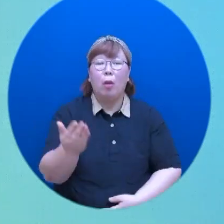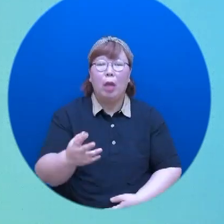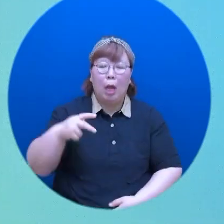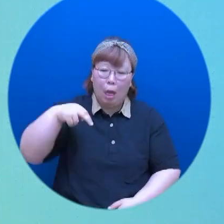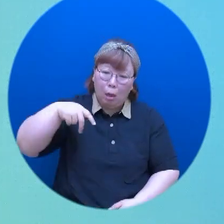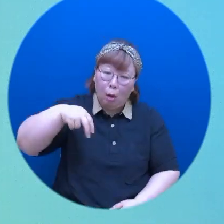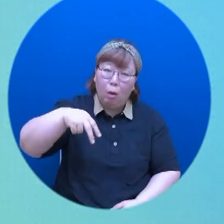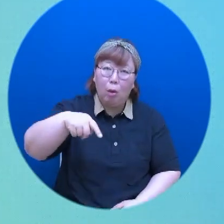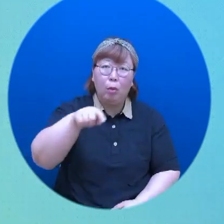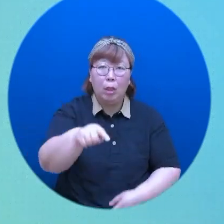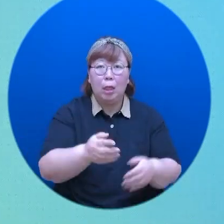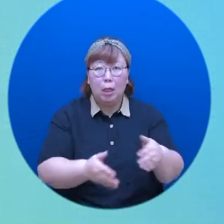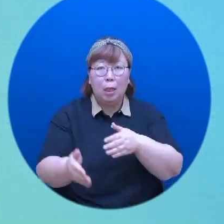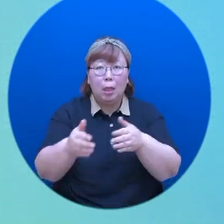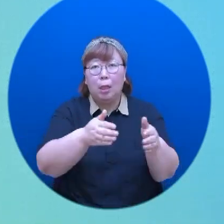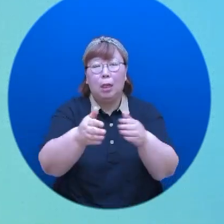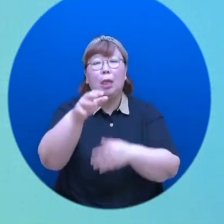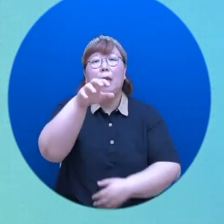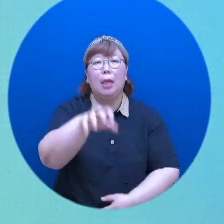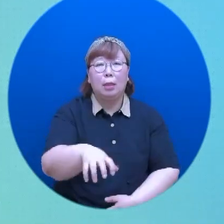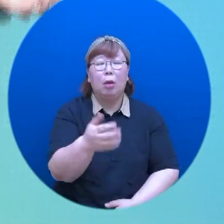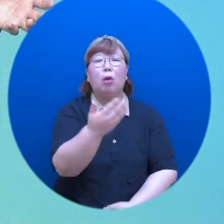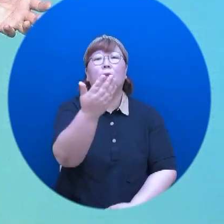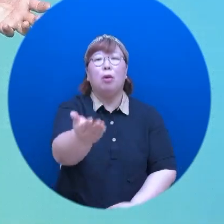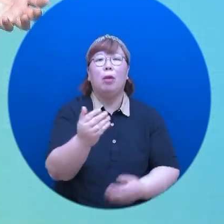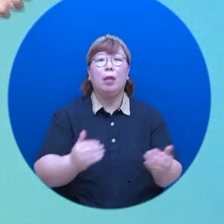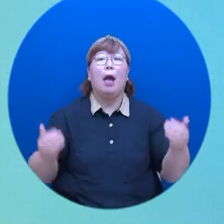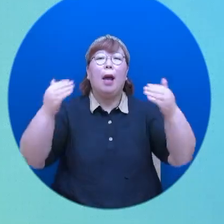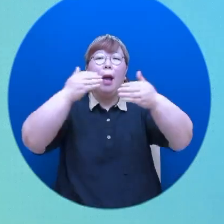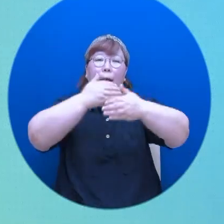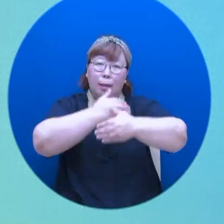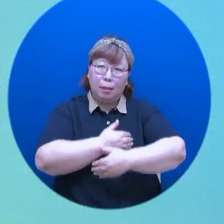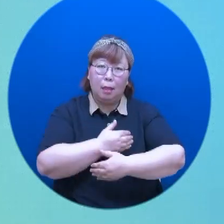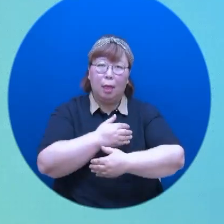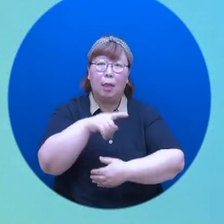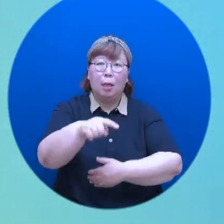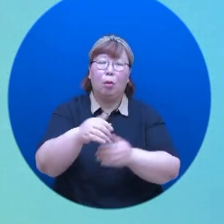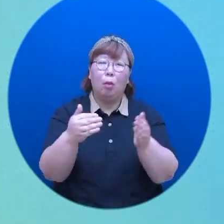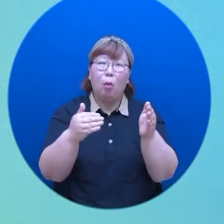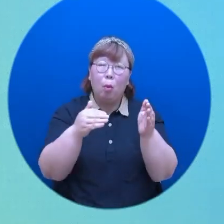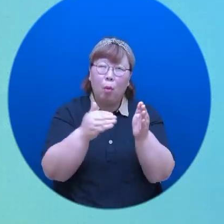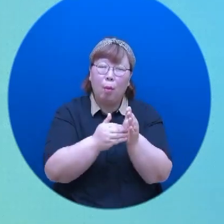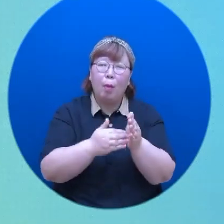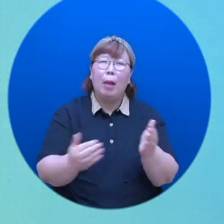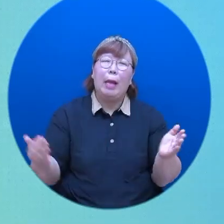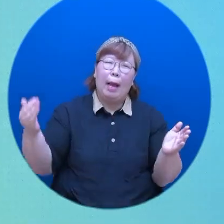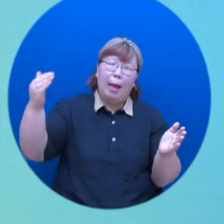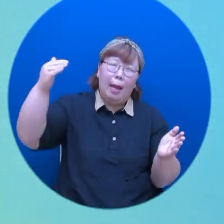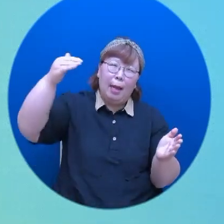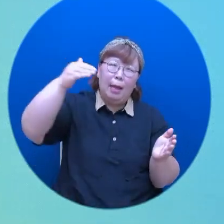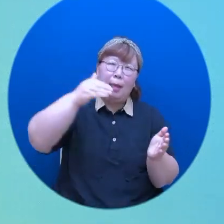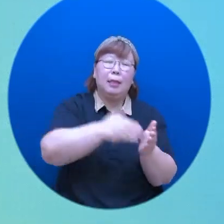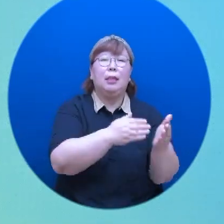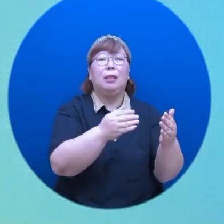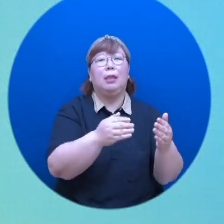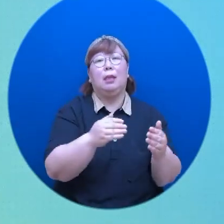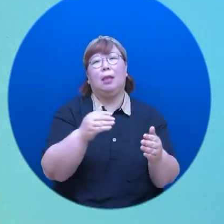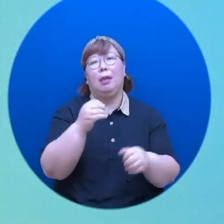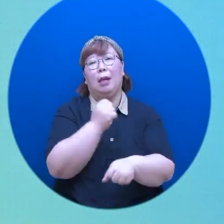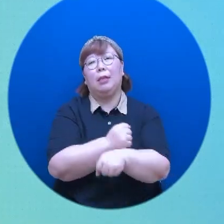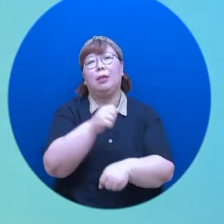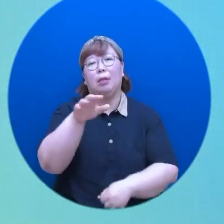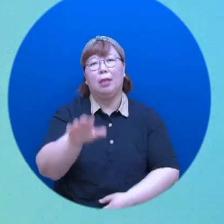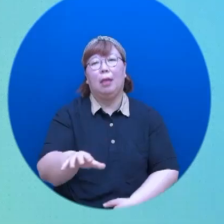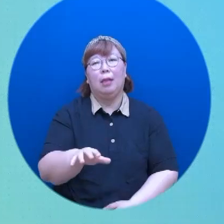걸어온 이 길에서 너희를 아느사 이곳까지 이르게 하셨느니라.